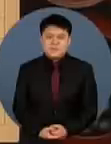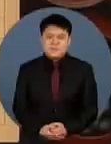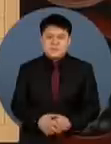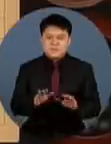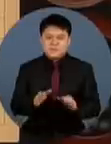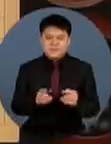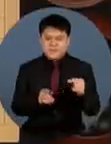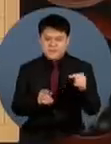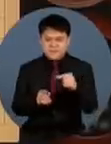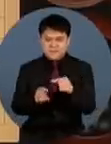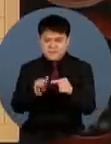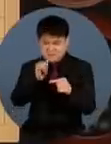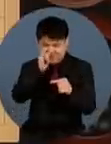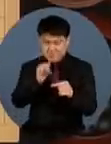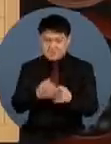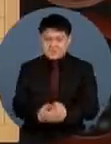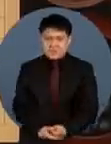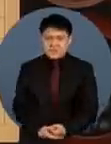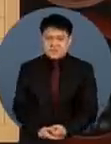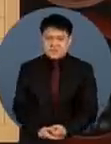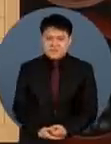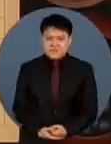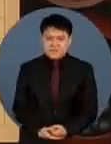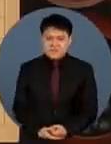밀고 나갔습니다.